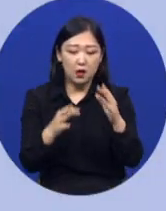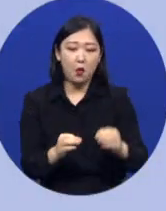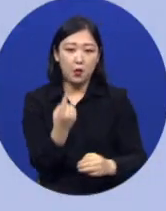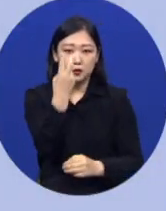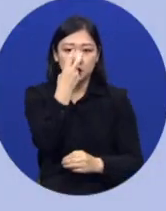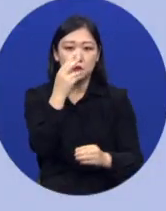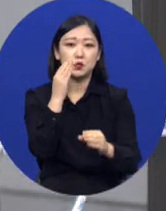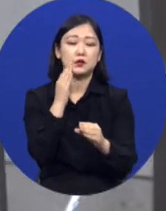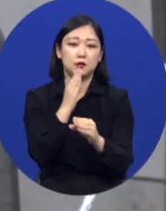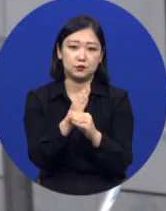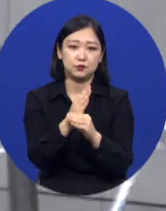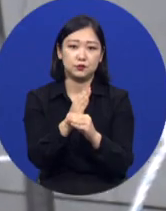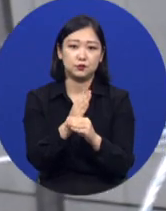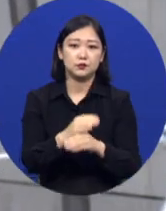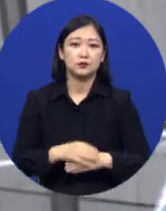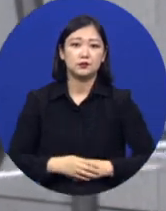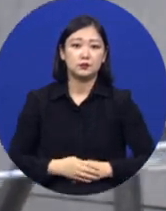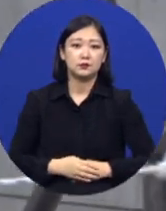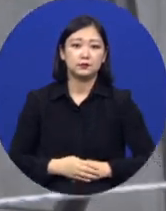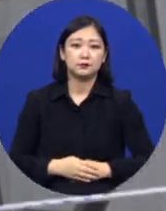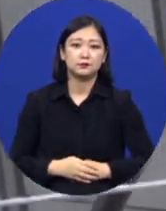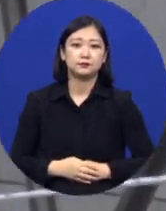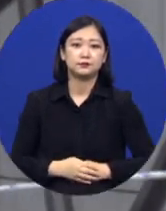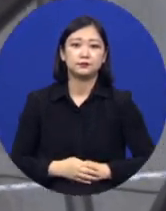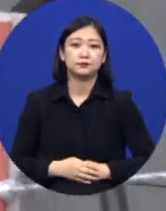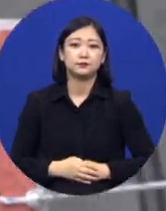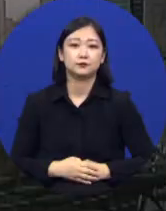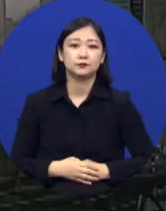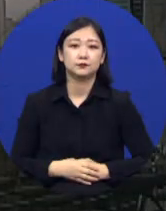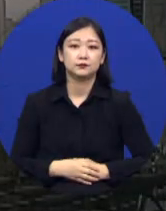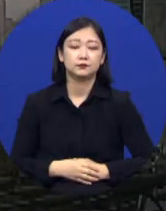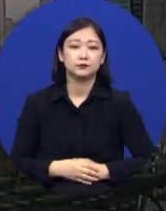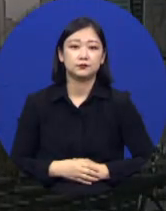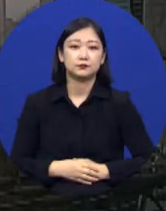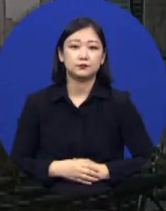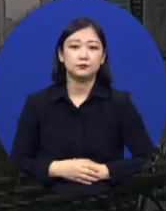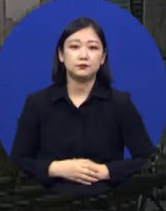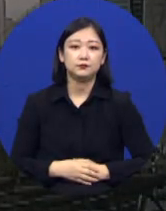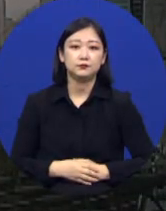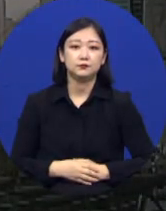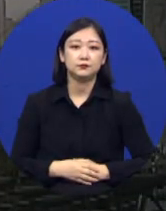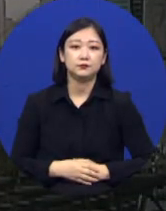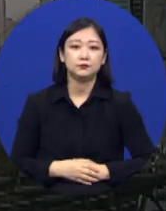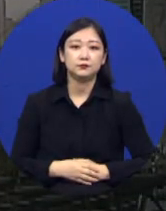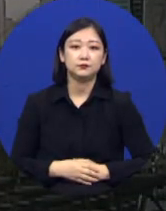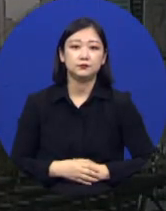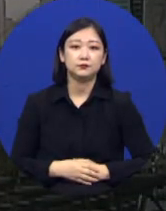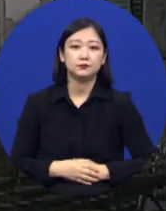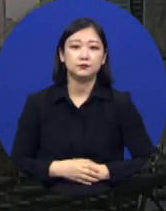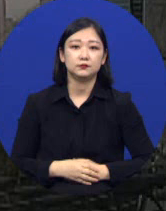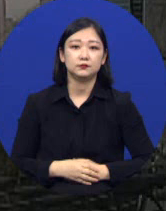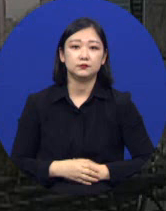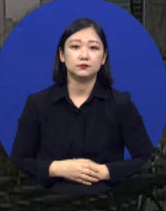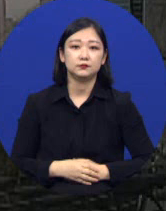국립과학수사연구원 과 합동 조사에 착수했습니다 mbc 뉴스 박쥐 합니다